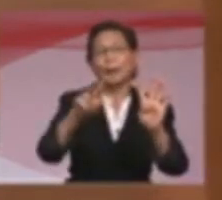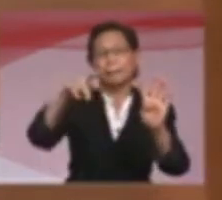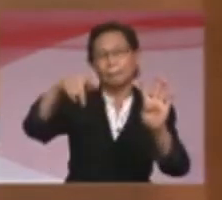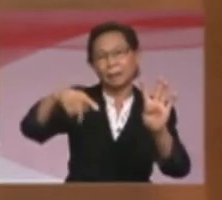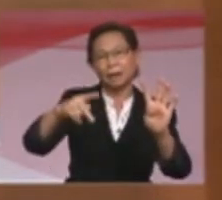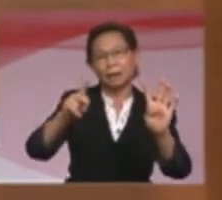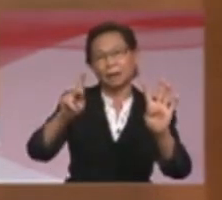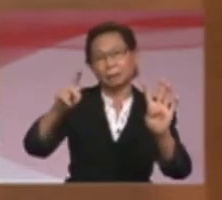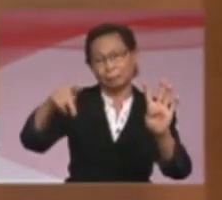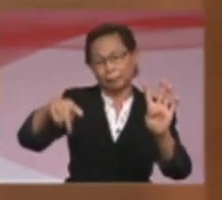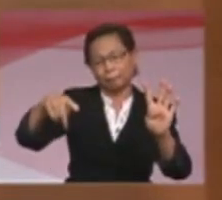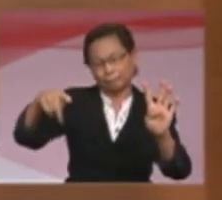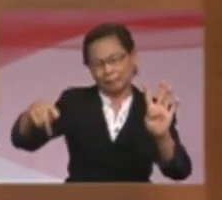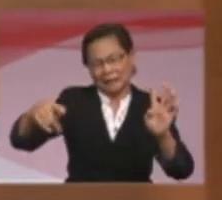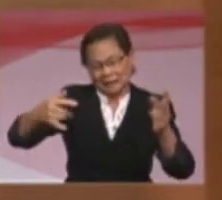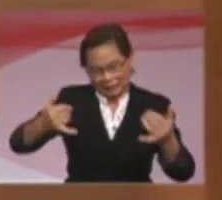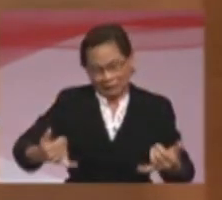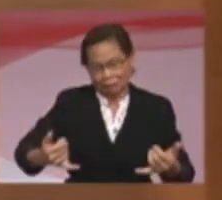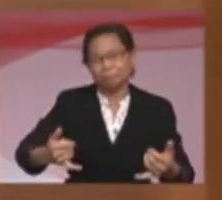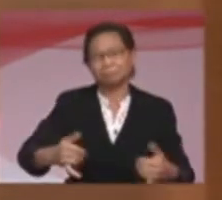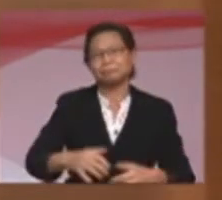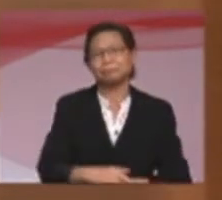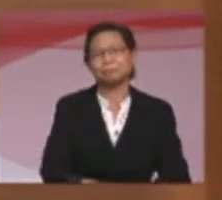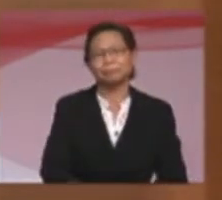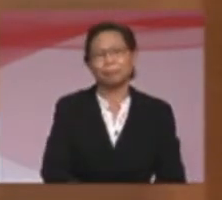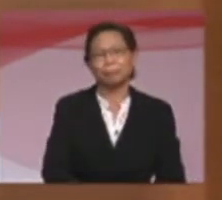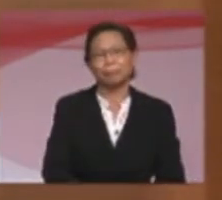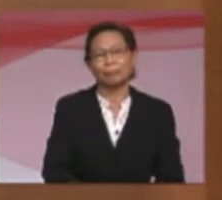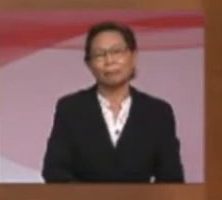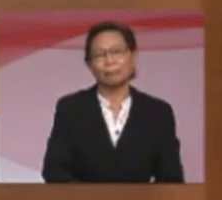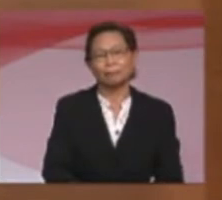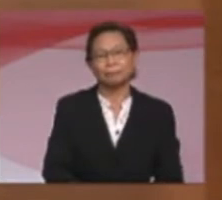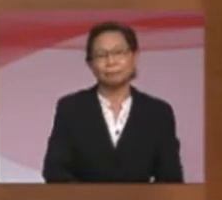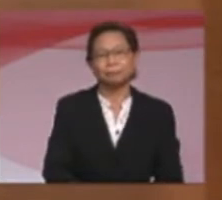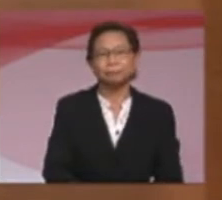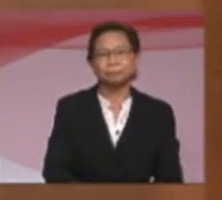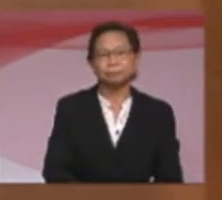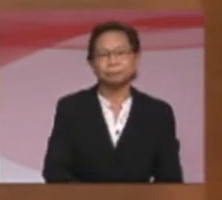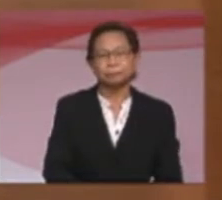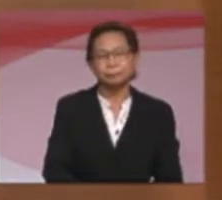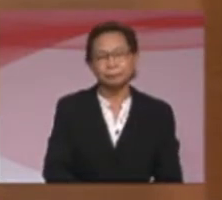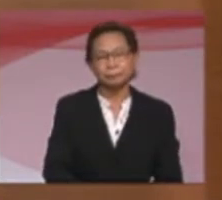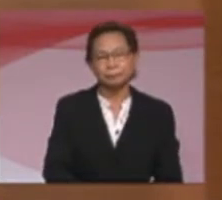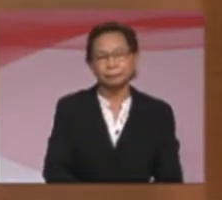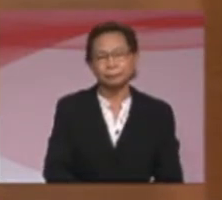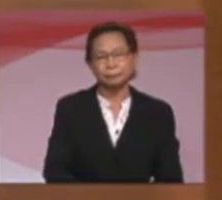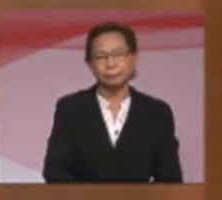Kawalan Pergerakan Pemulihan ataupun PKPP dilaksanakan.